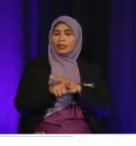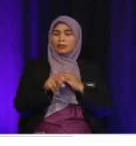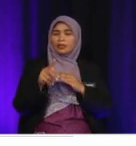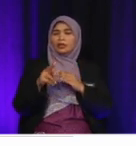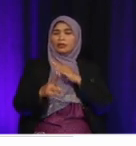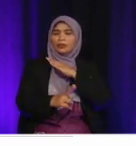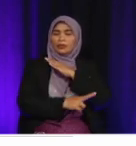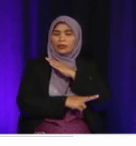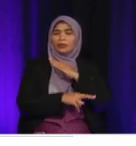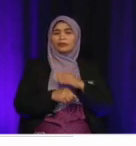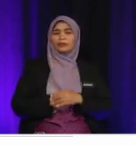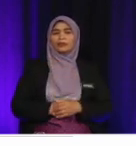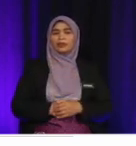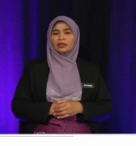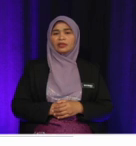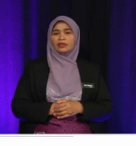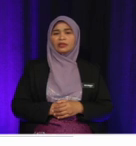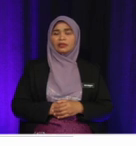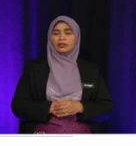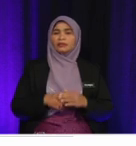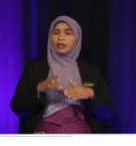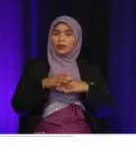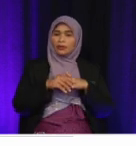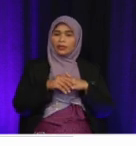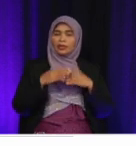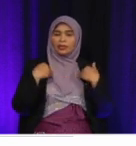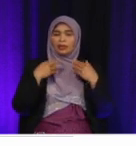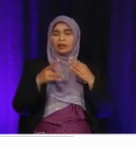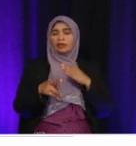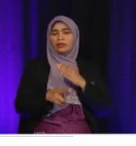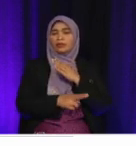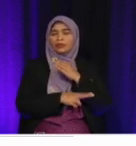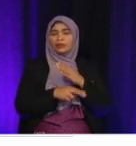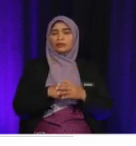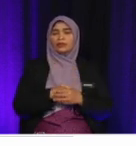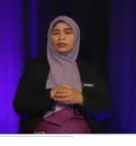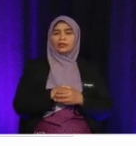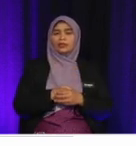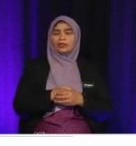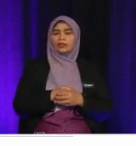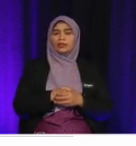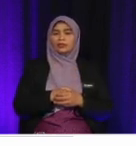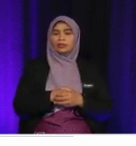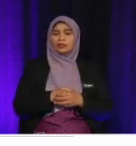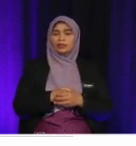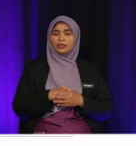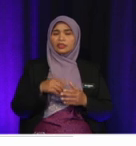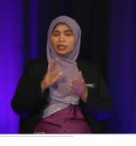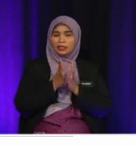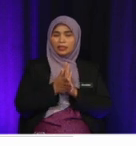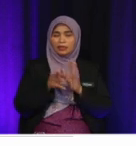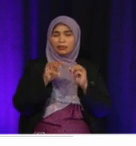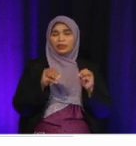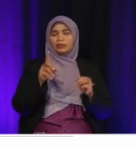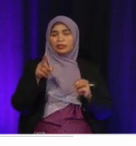hukum korban dan akikah ada hukum perkahwinan pun ada hukum ya banyak dalam hukum perkahwinan yang anda kena